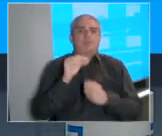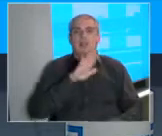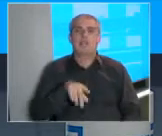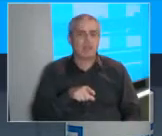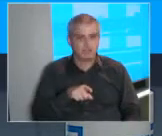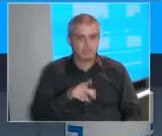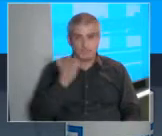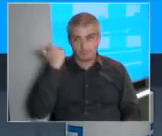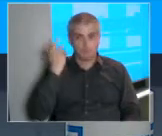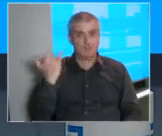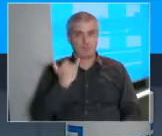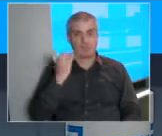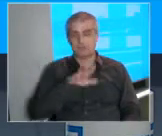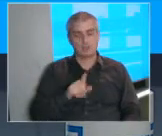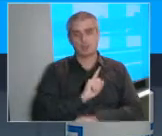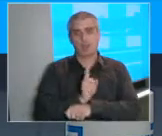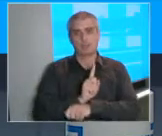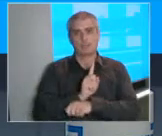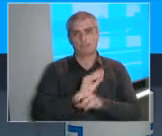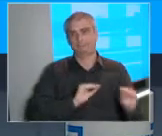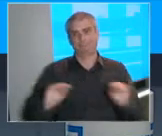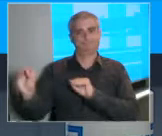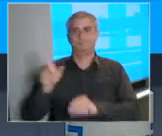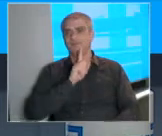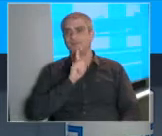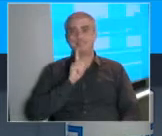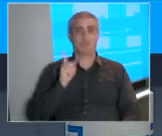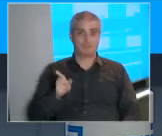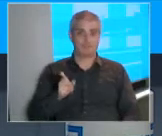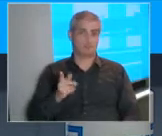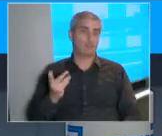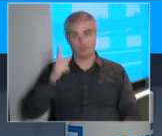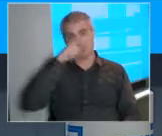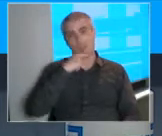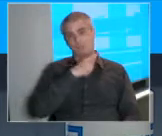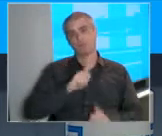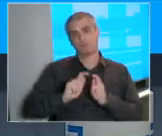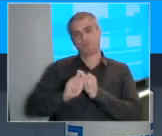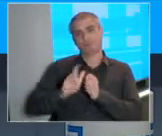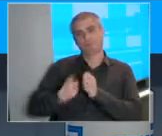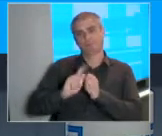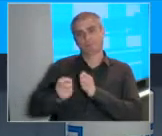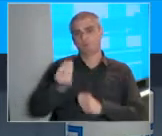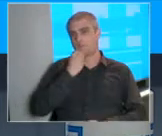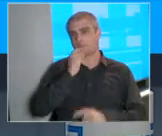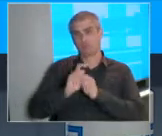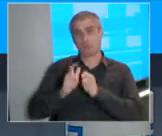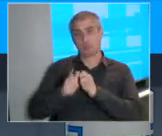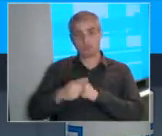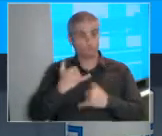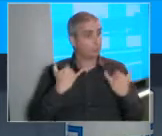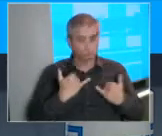הילדים. אם בעבר היה נהוג כי הילדים אוטומטית הולכים אליהם, והאב הוא משלם המזונות, יש לנו היום מה